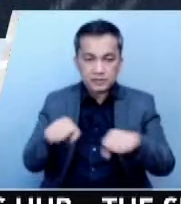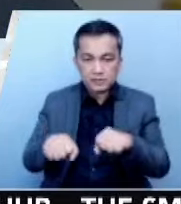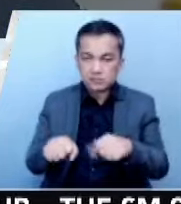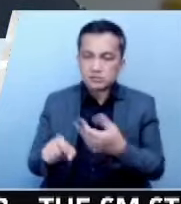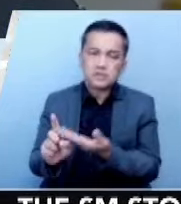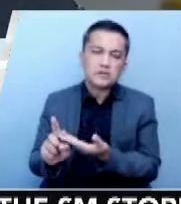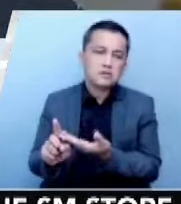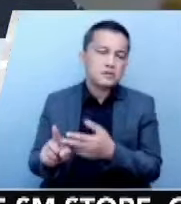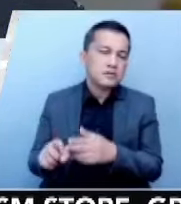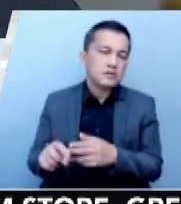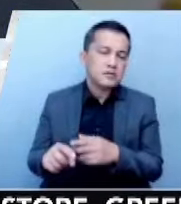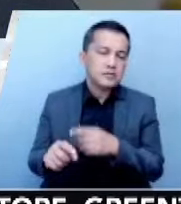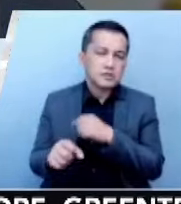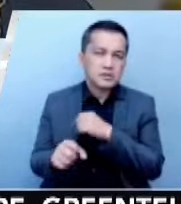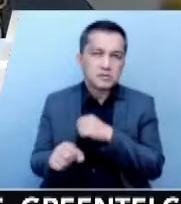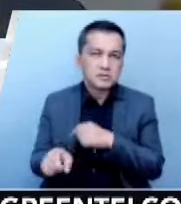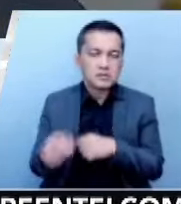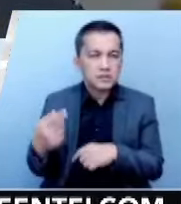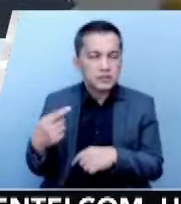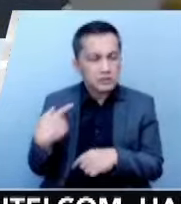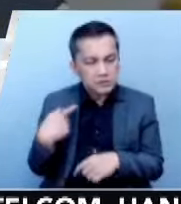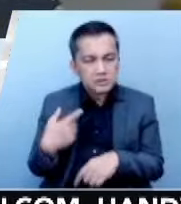suspect. Hindi lang sa